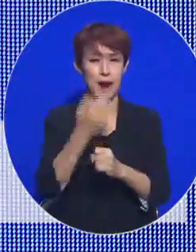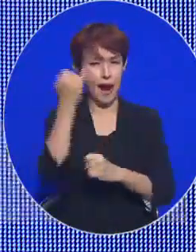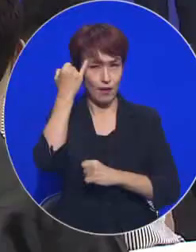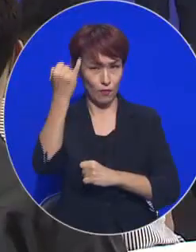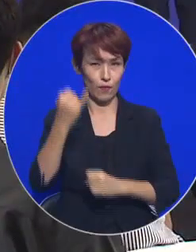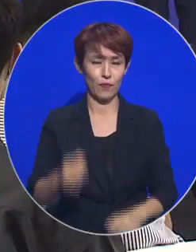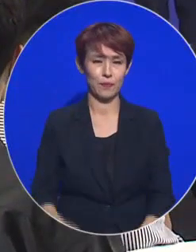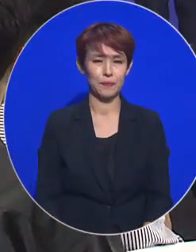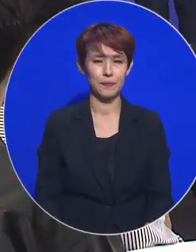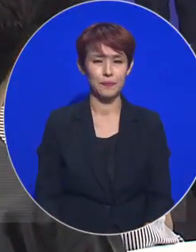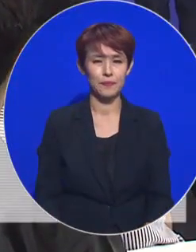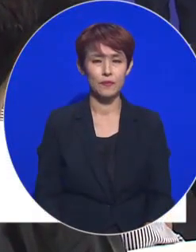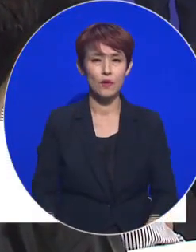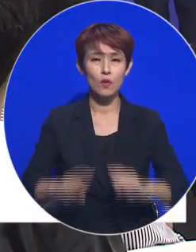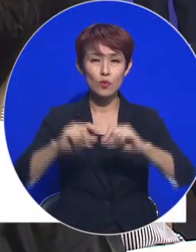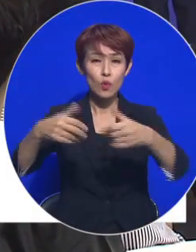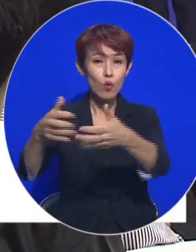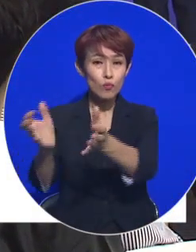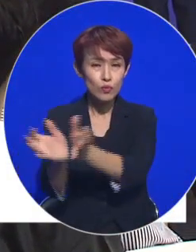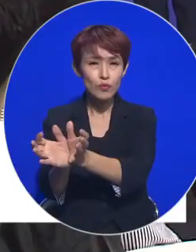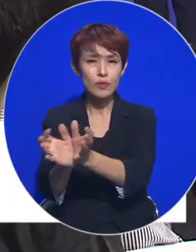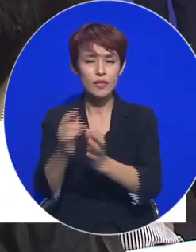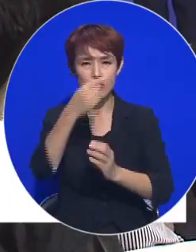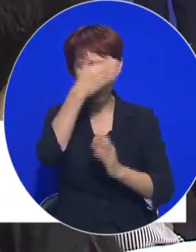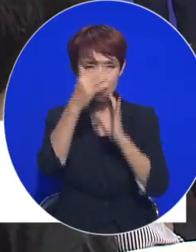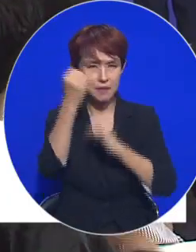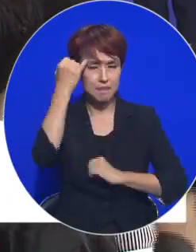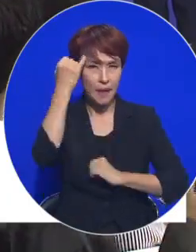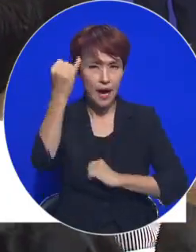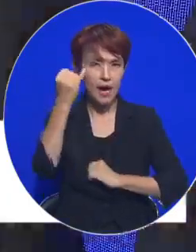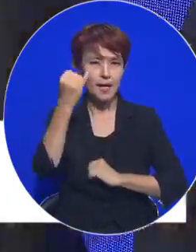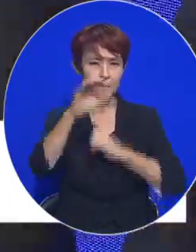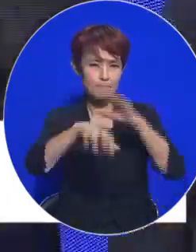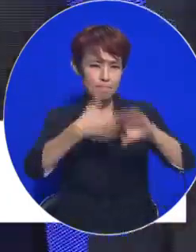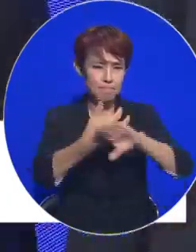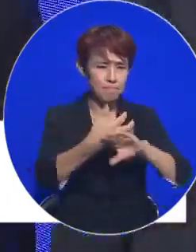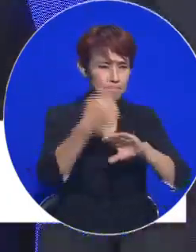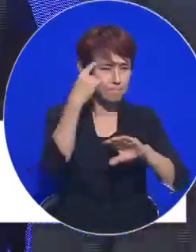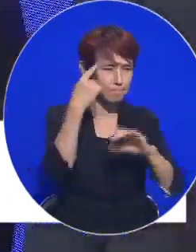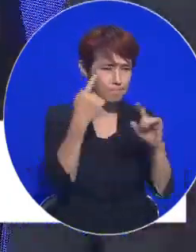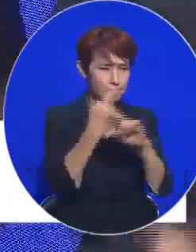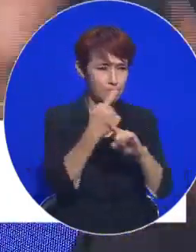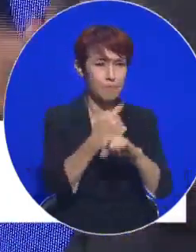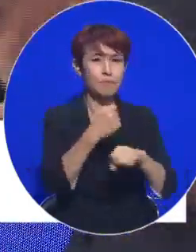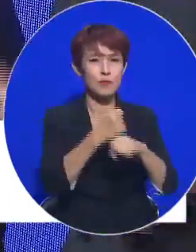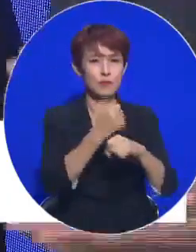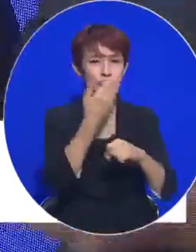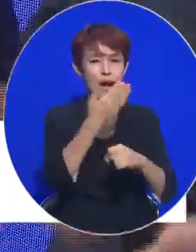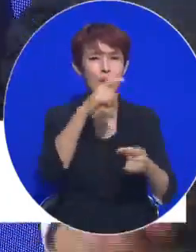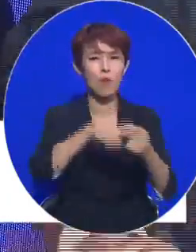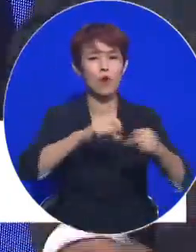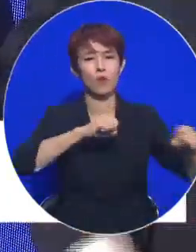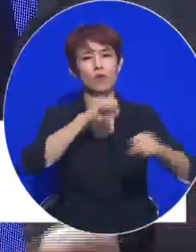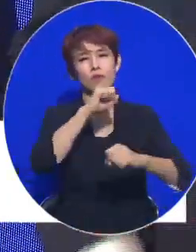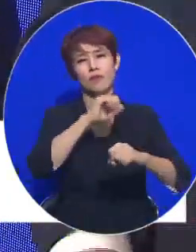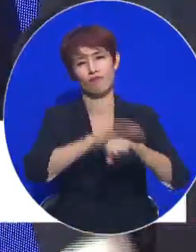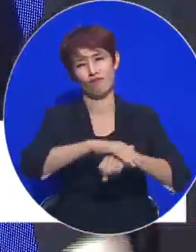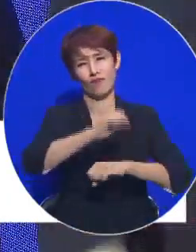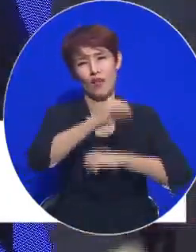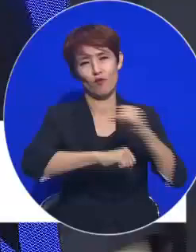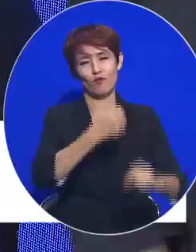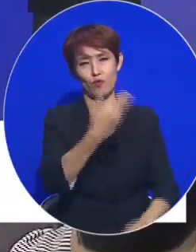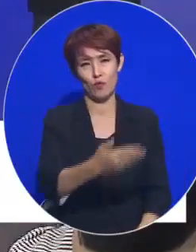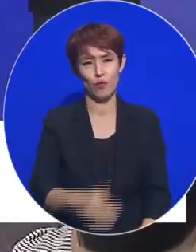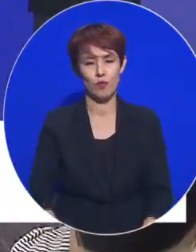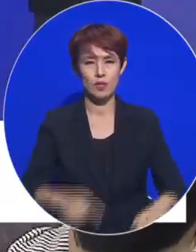내보고 국토부는 청년들의 창의성과 혁신성을 발휘할 수 있도록 활동의 자율성을 보장하고 정책